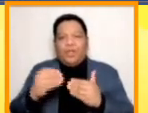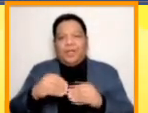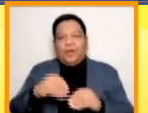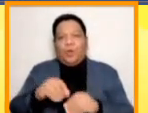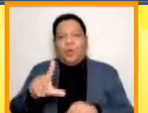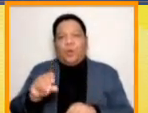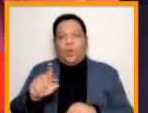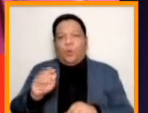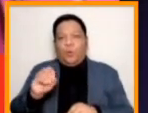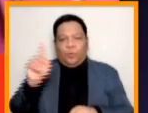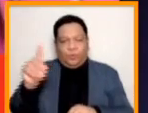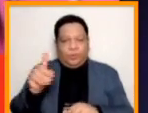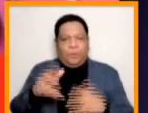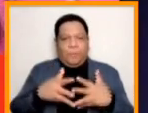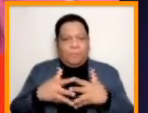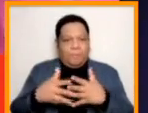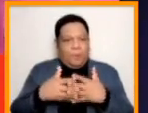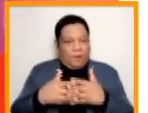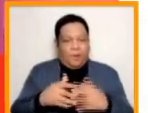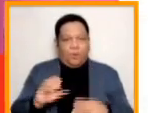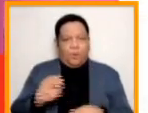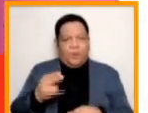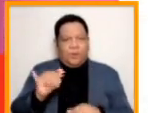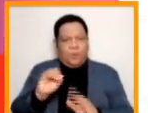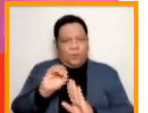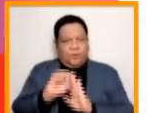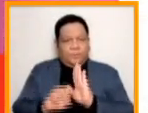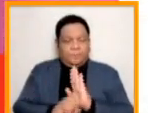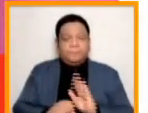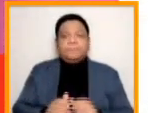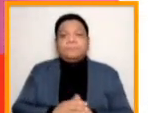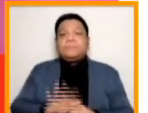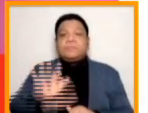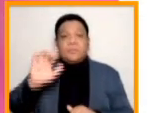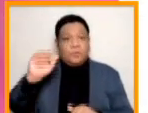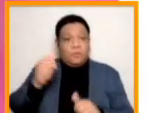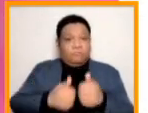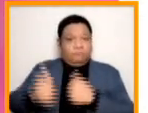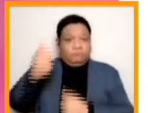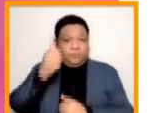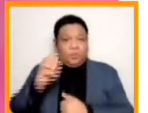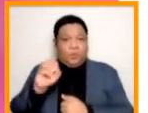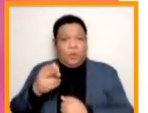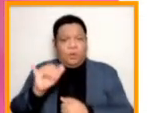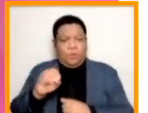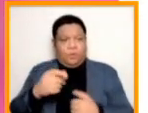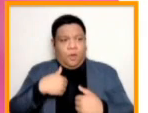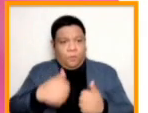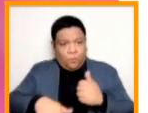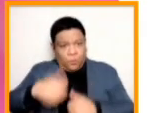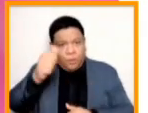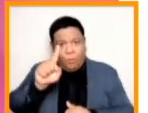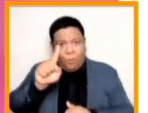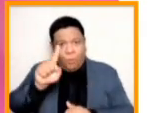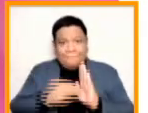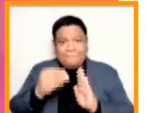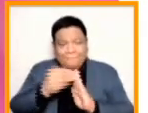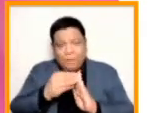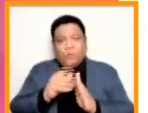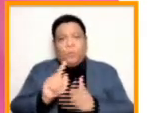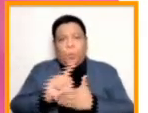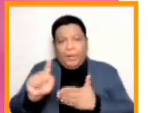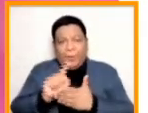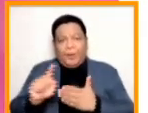Amerika. Ayon sa kanilang gobernador, ilang o isang residente ang mananalo ng $1 milyong kada linggo at gagawin yan